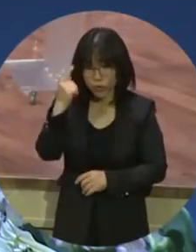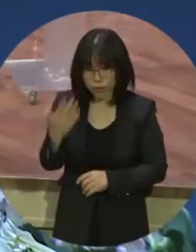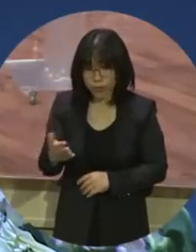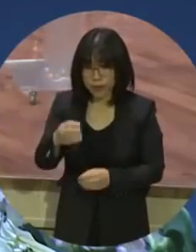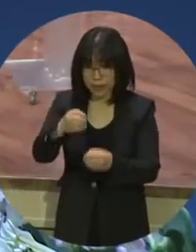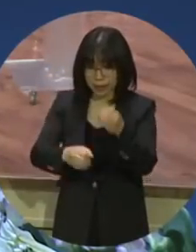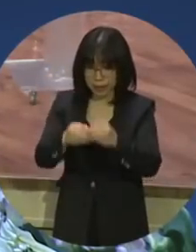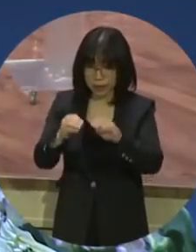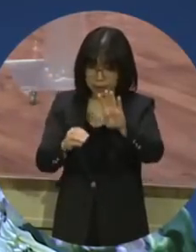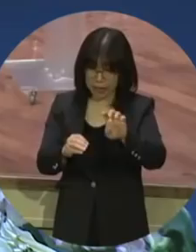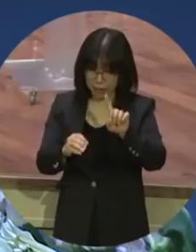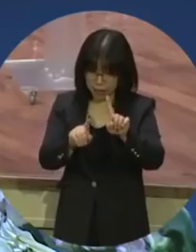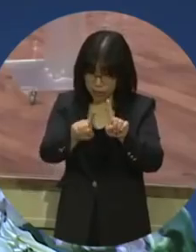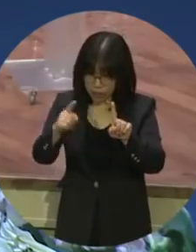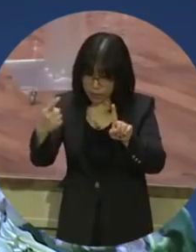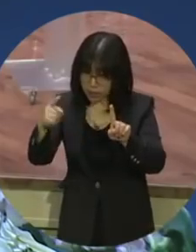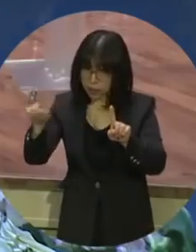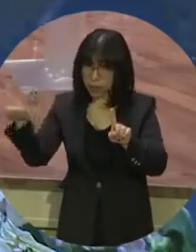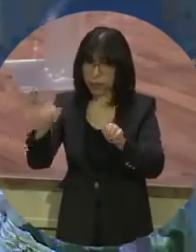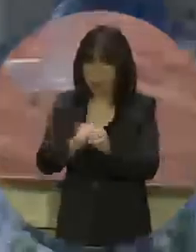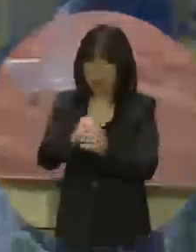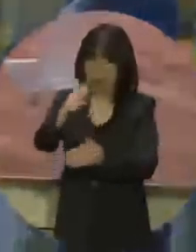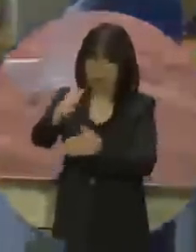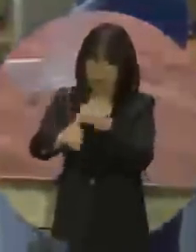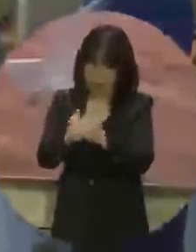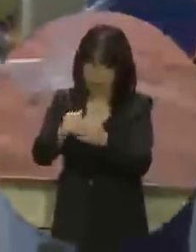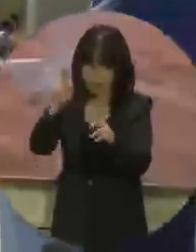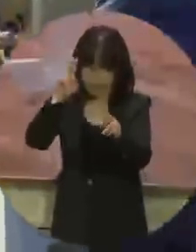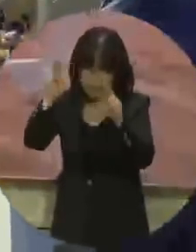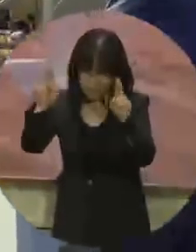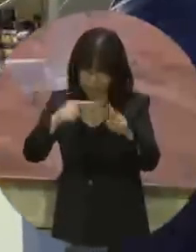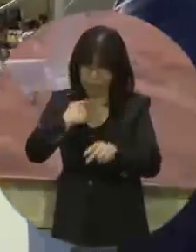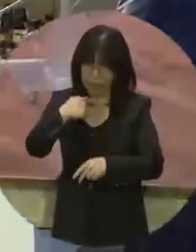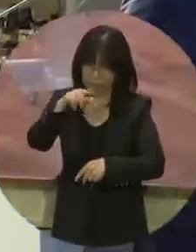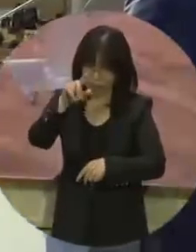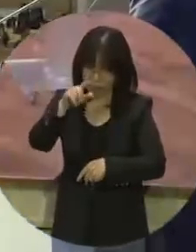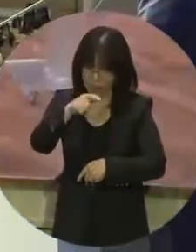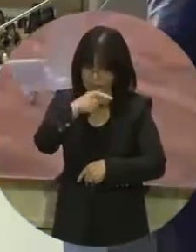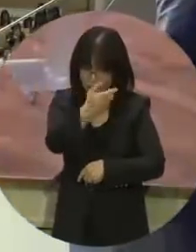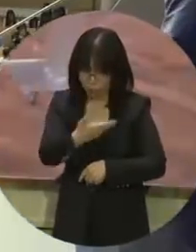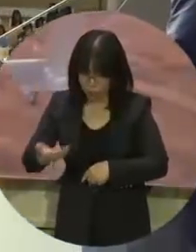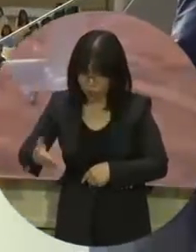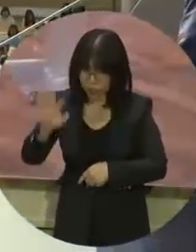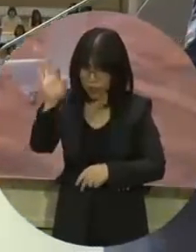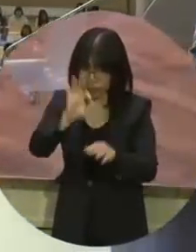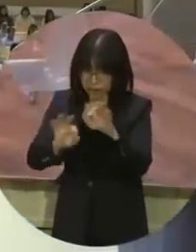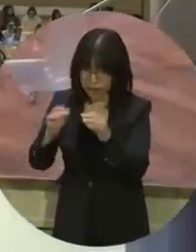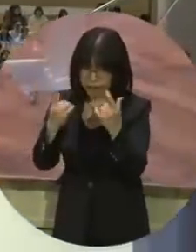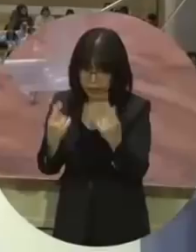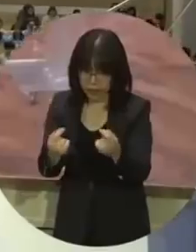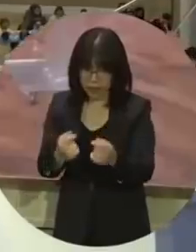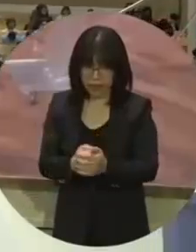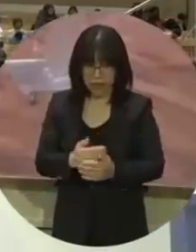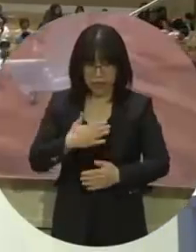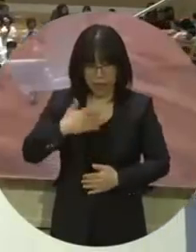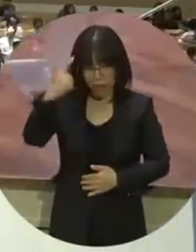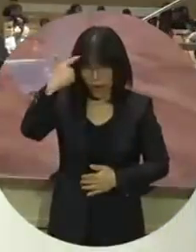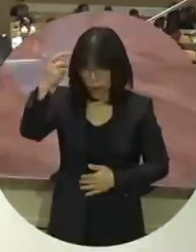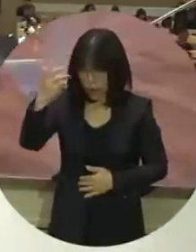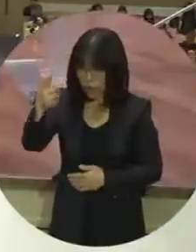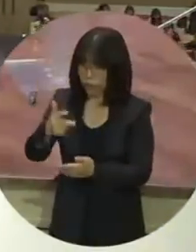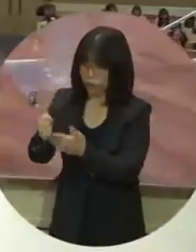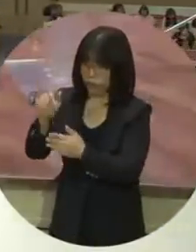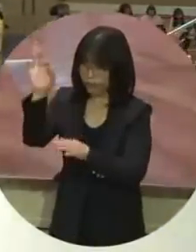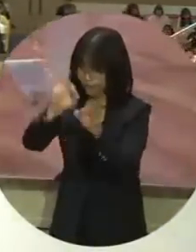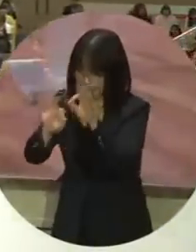42편 1절에서 2절에 보니까 하나님이여 사슴이 시냇물을 찾기에 갈급함같이 내 영혼이 주를 찾기에 갈급하니이다.